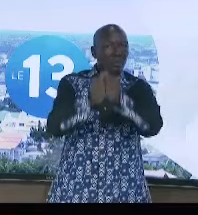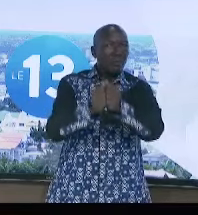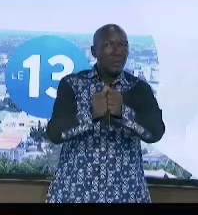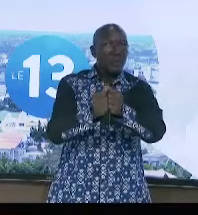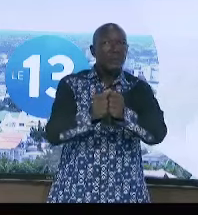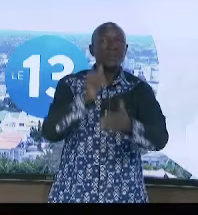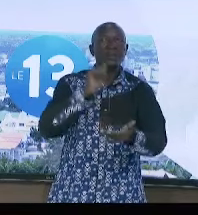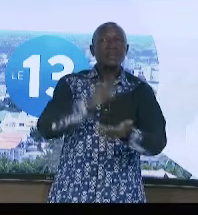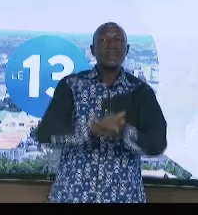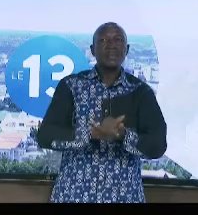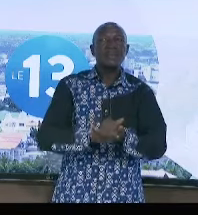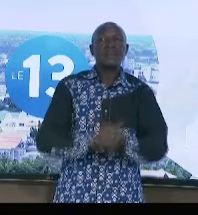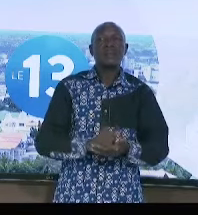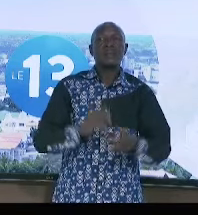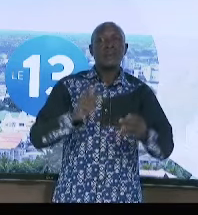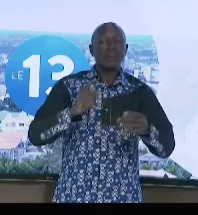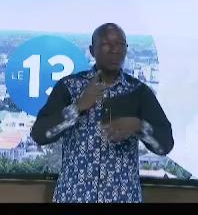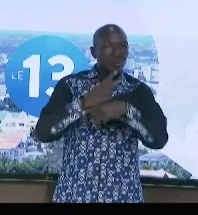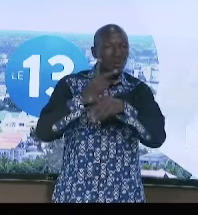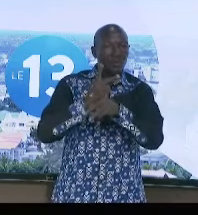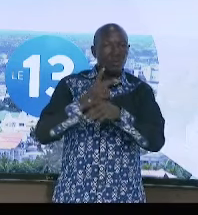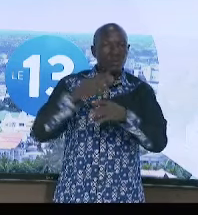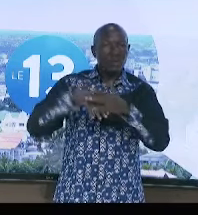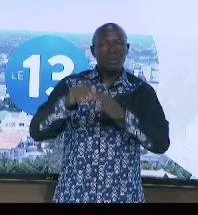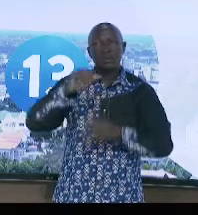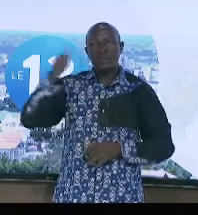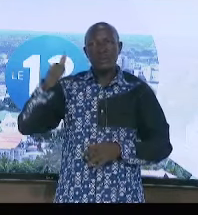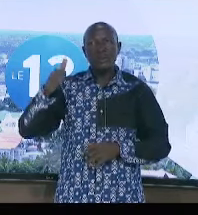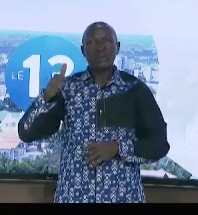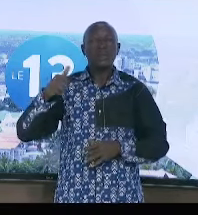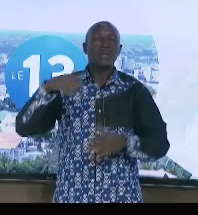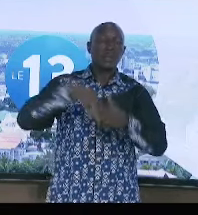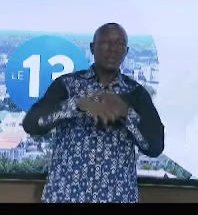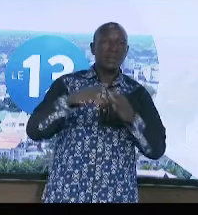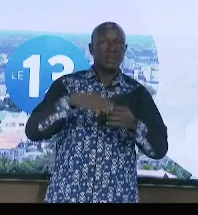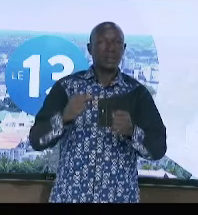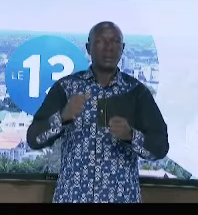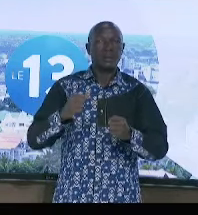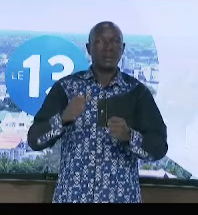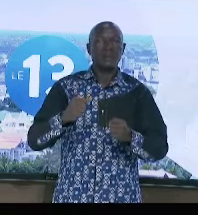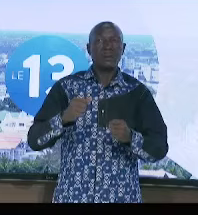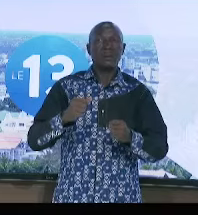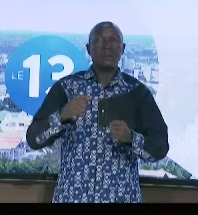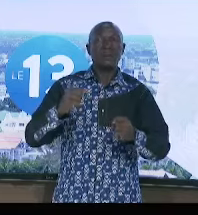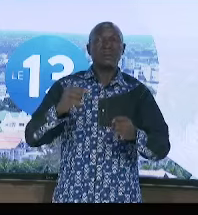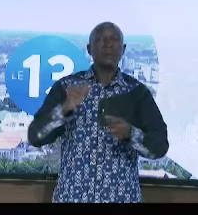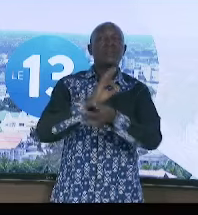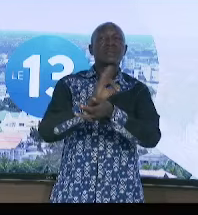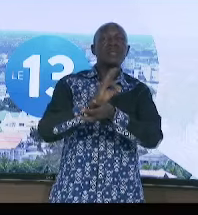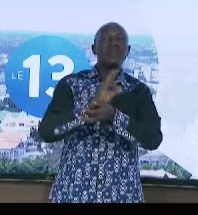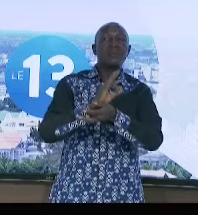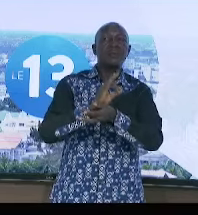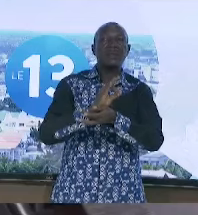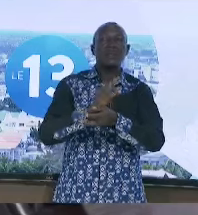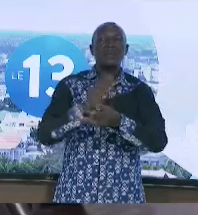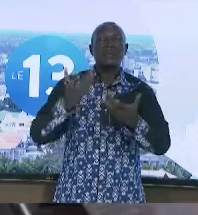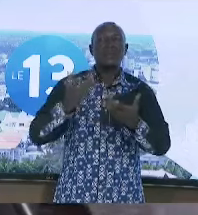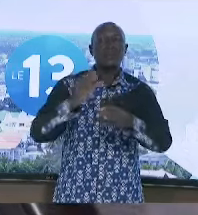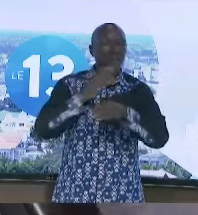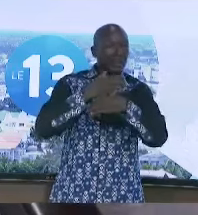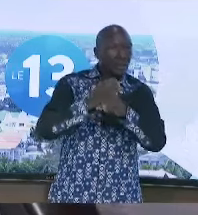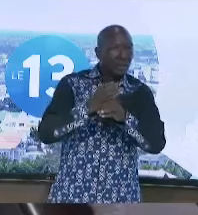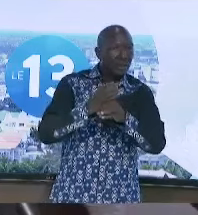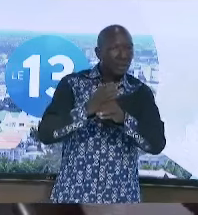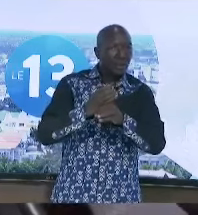cette structure, cette production dans un autre maillon important dans l'industrie du cinéma. Parce qu'une chose effectivement est de créer, une